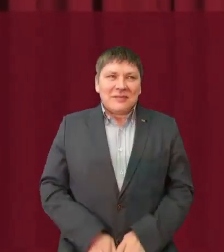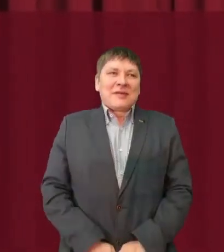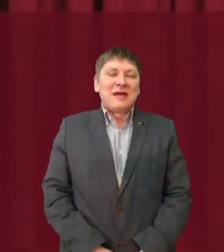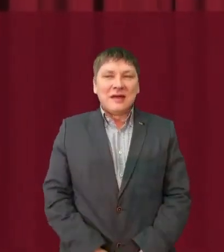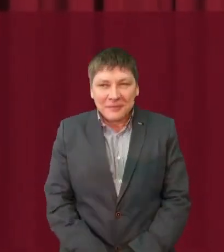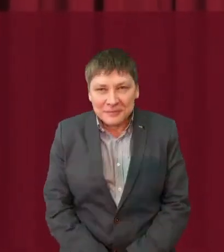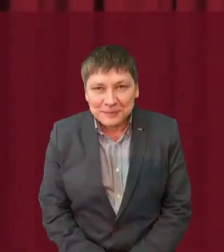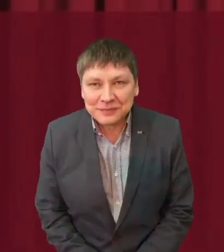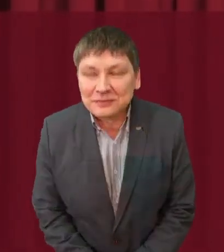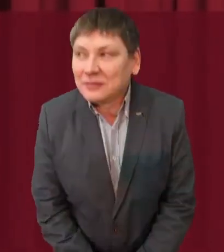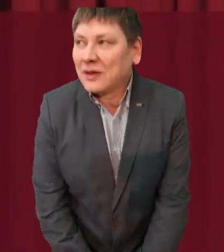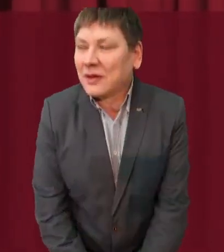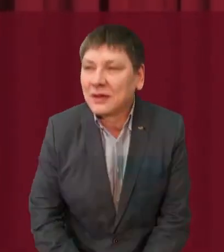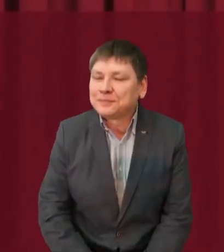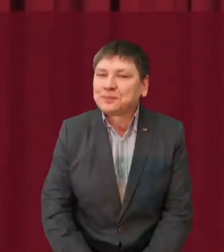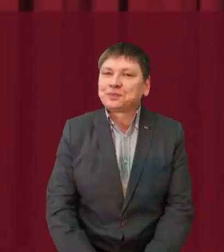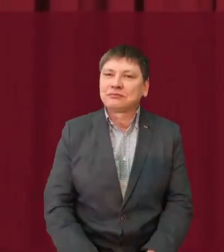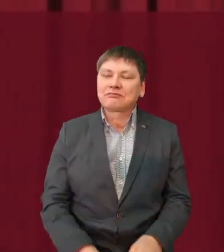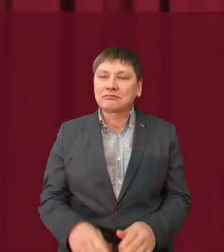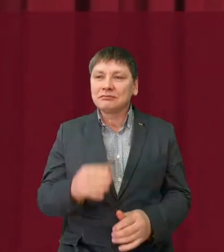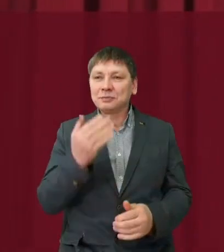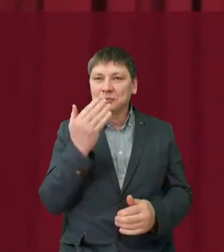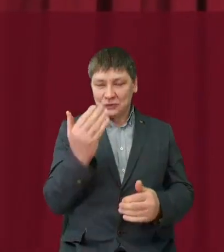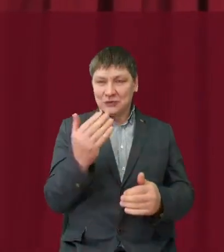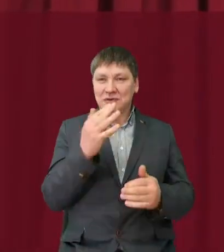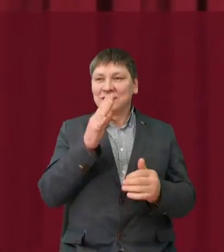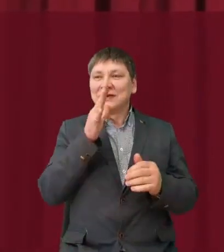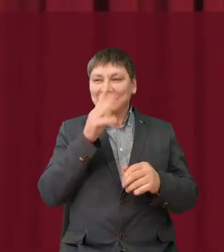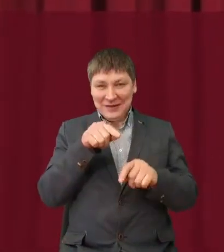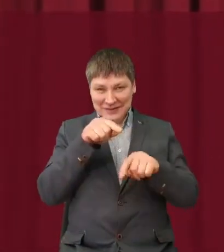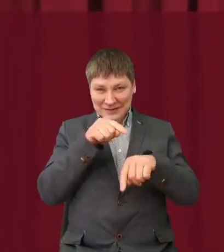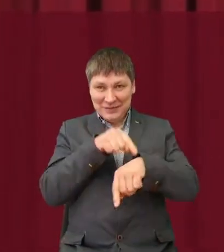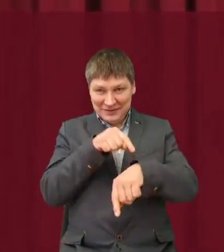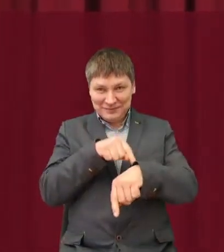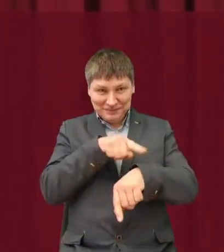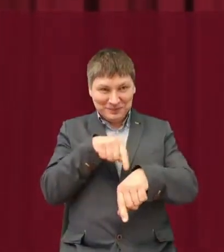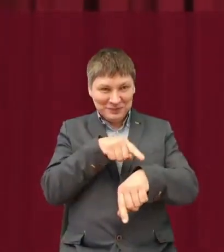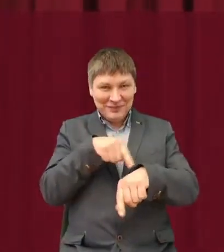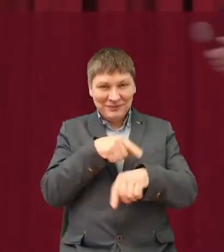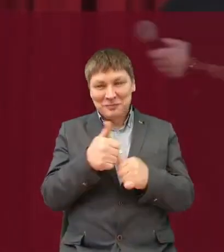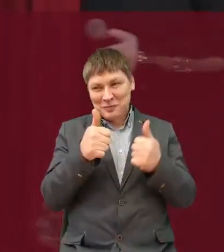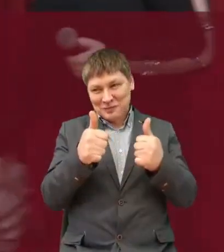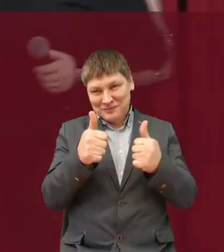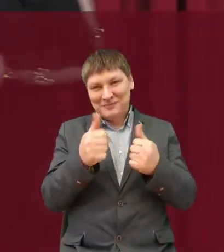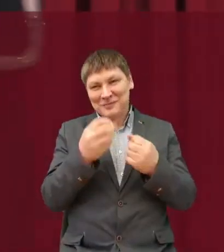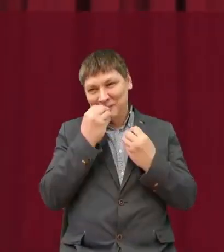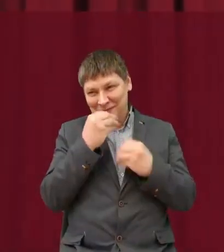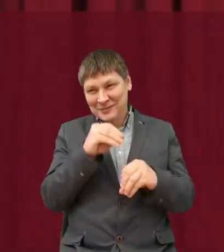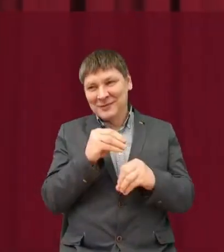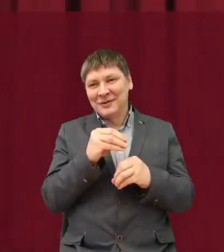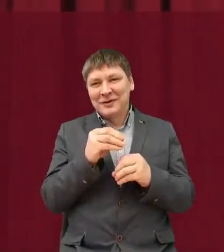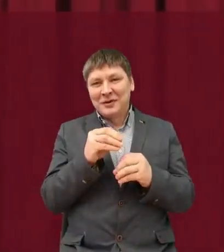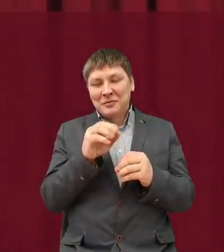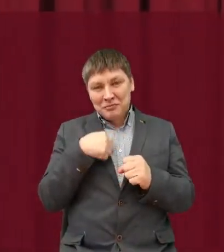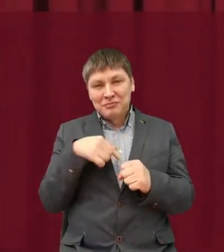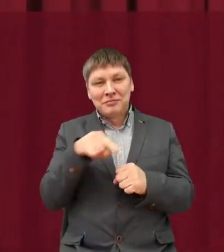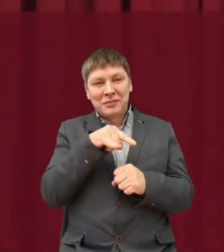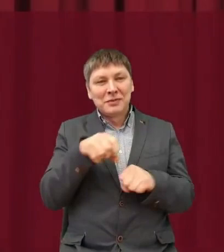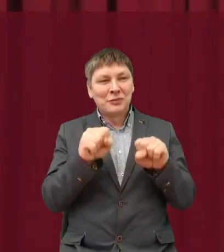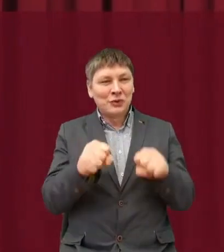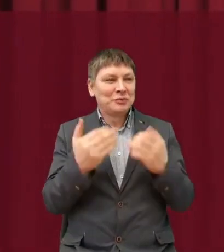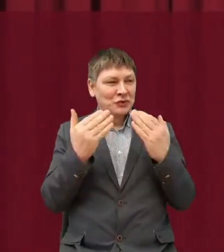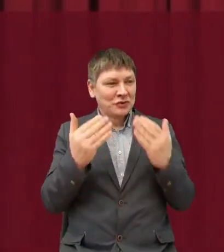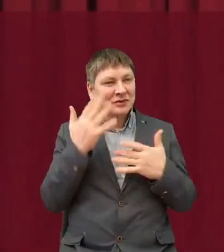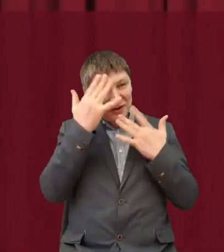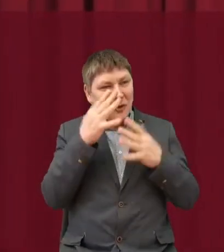У нас есть Доброе время когда мы можем рассуждать над словом божиим знаете мы понимаем и